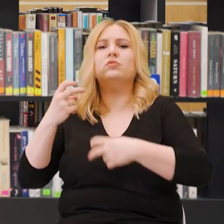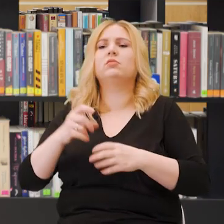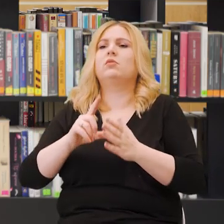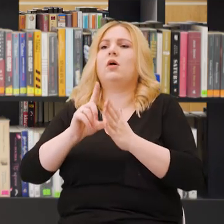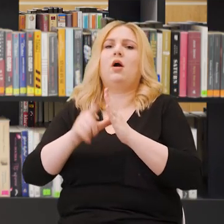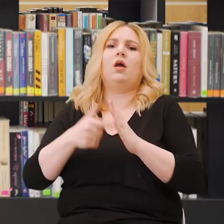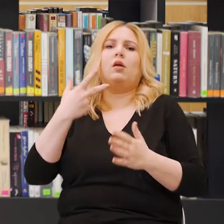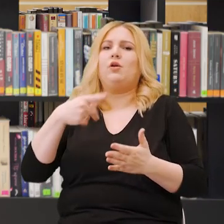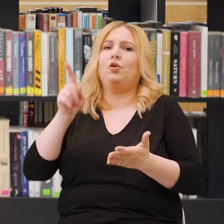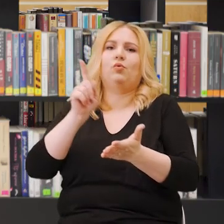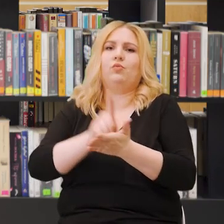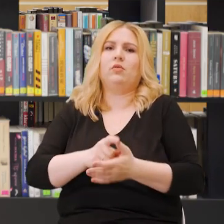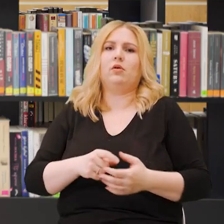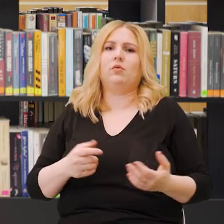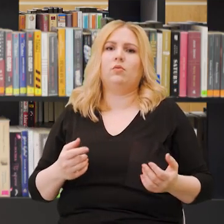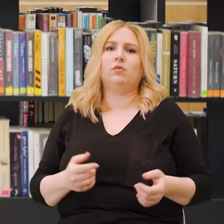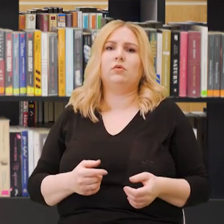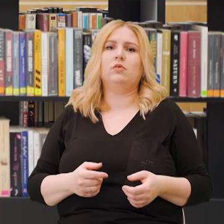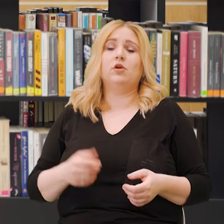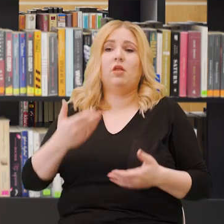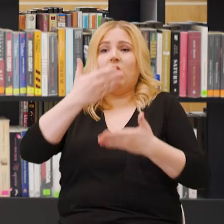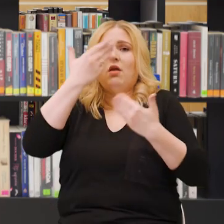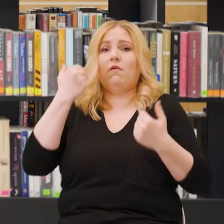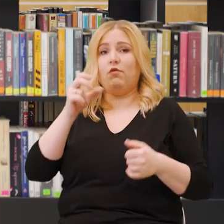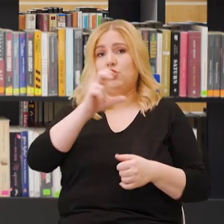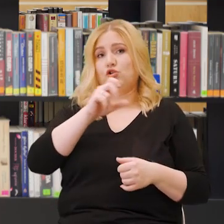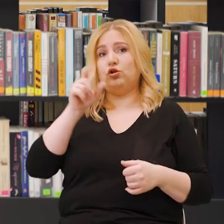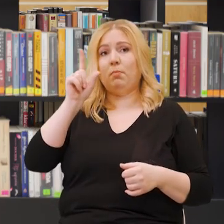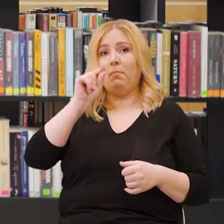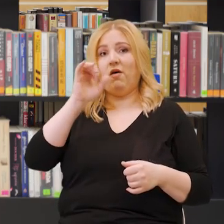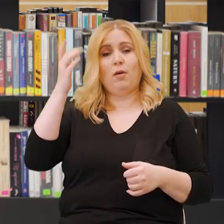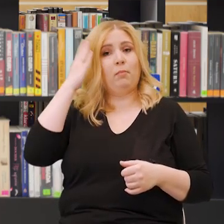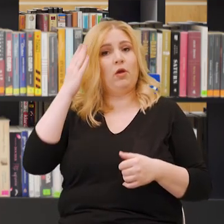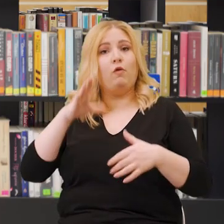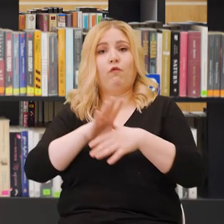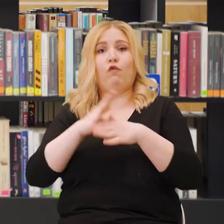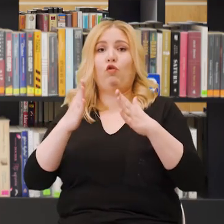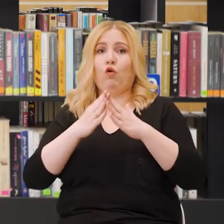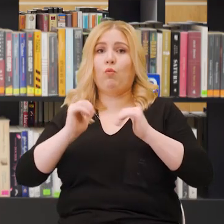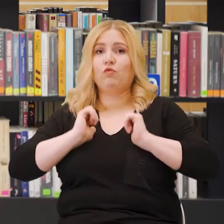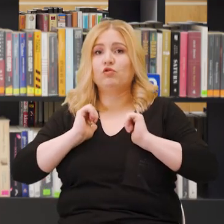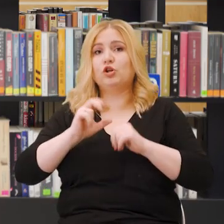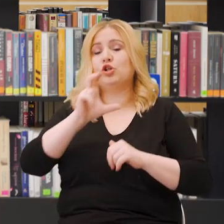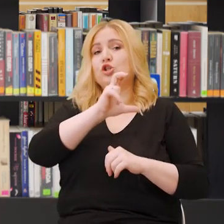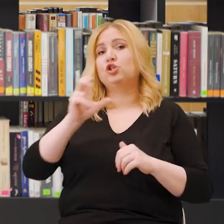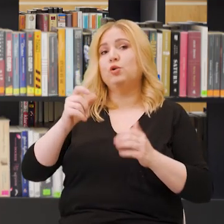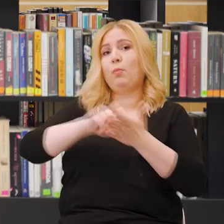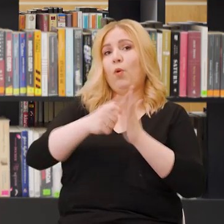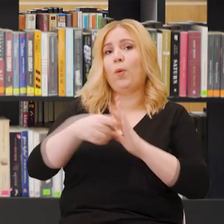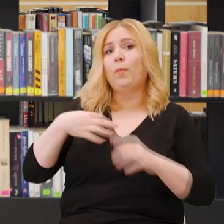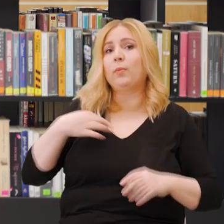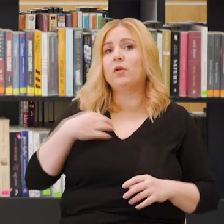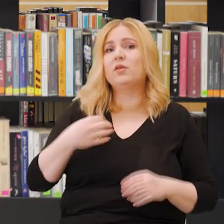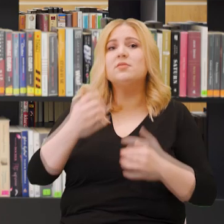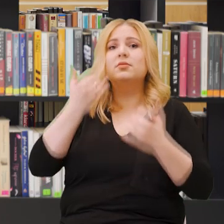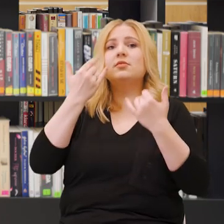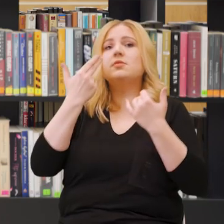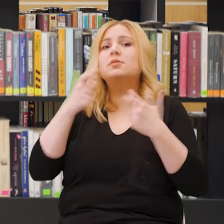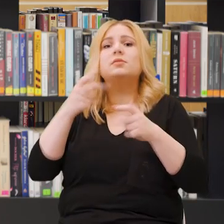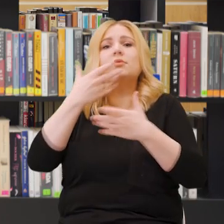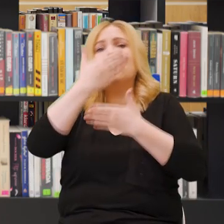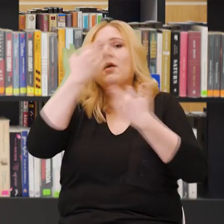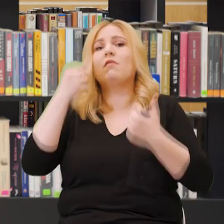miasto, lecz było to zupełnie beznadziejne. Nie wiedziała nawet, czy mieszka on w domu wczasowym, czy w kwaterze prywatnej. Nie